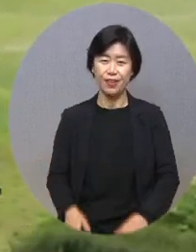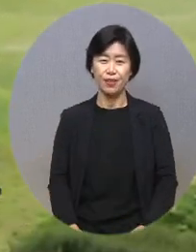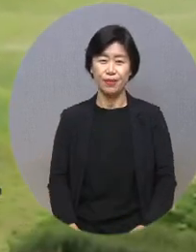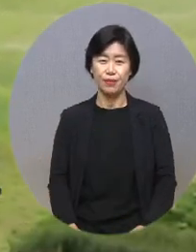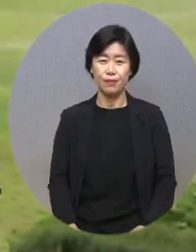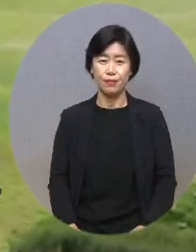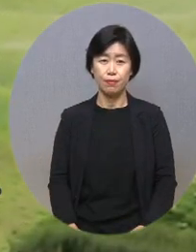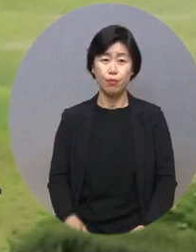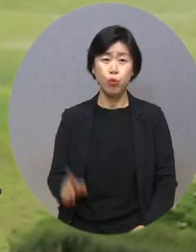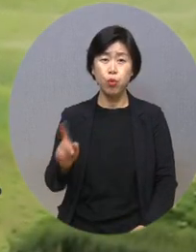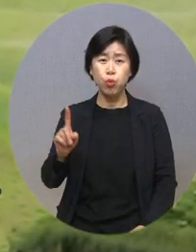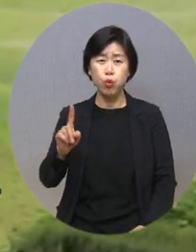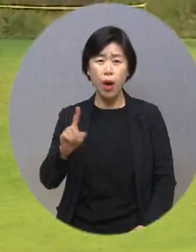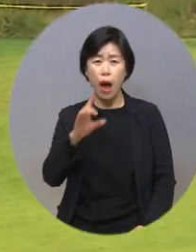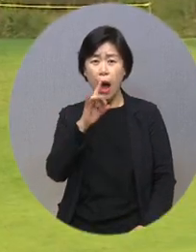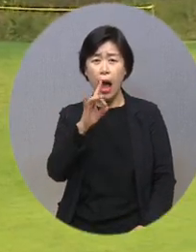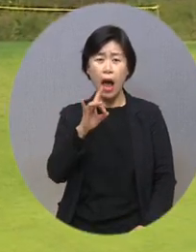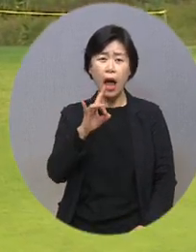오, 오 안 돼.